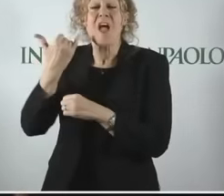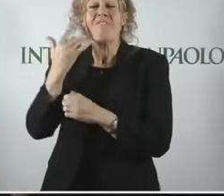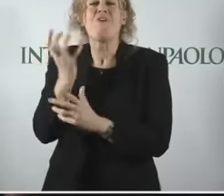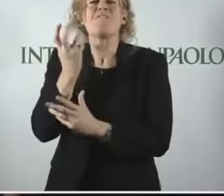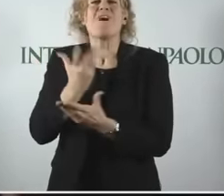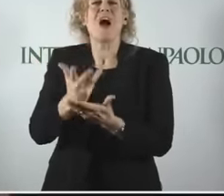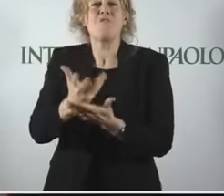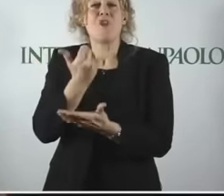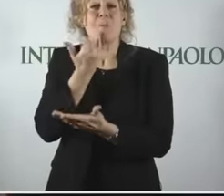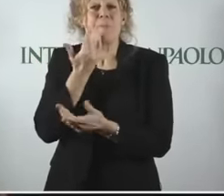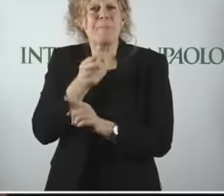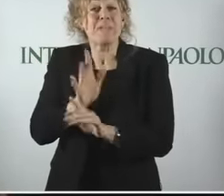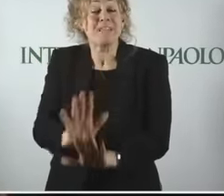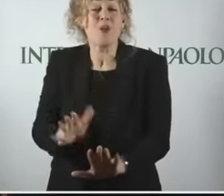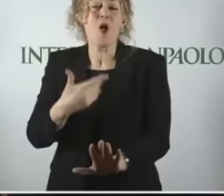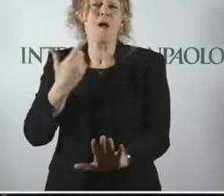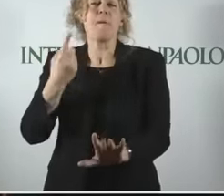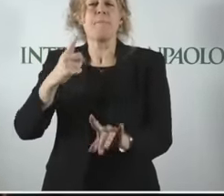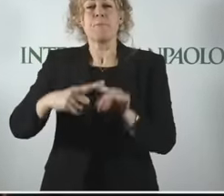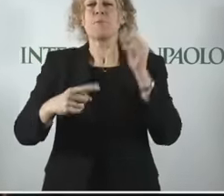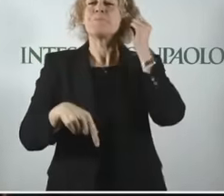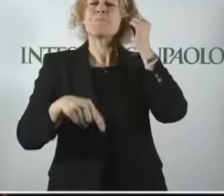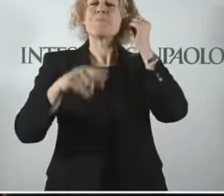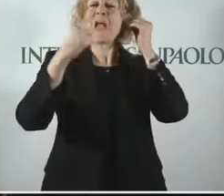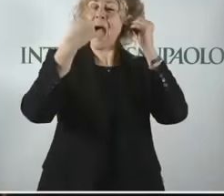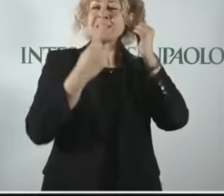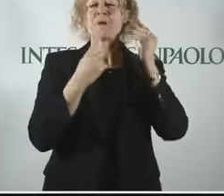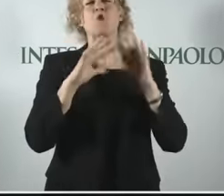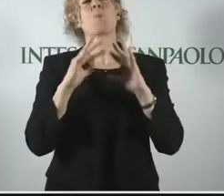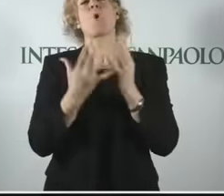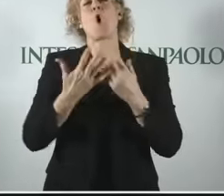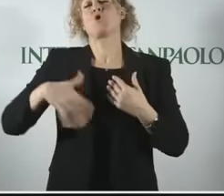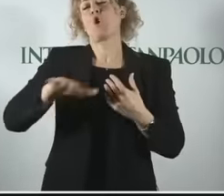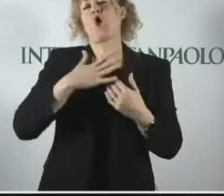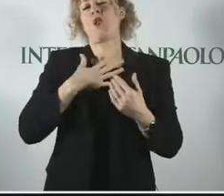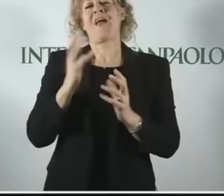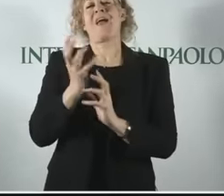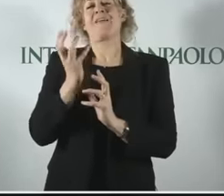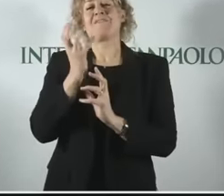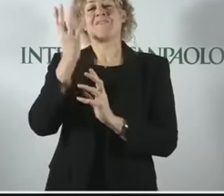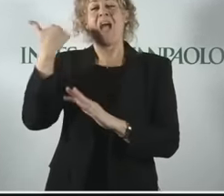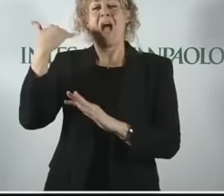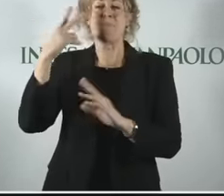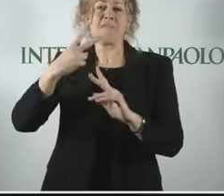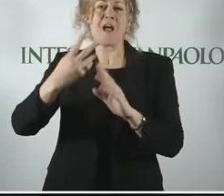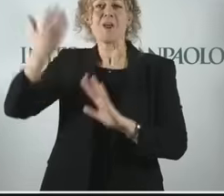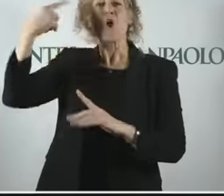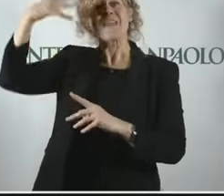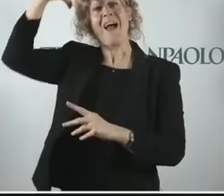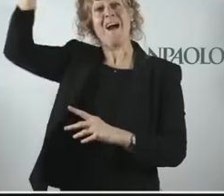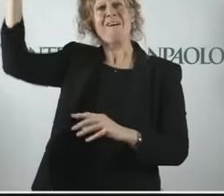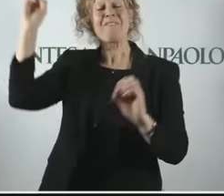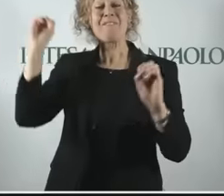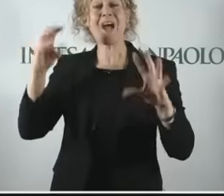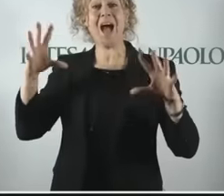però certi aspetti del mondo delle nostre fiabe indubbiamente c'erano già nel Medioevo anzi li hanno inventati loro le fate